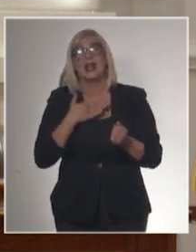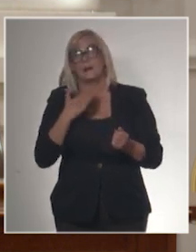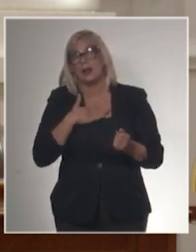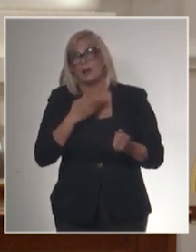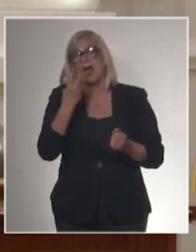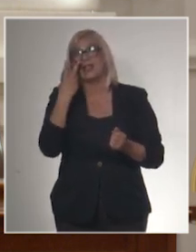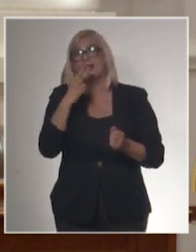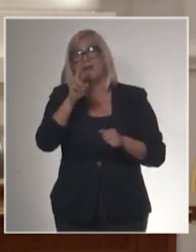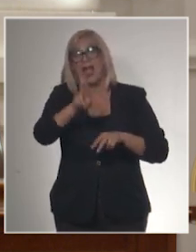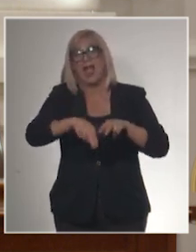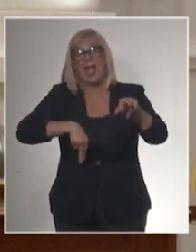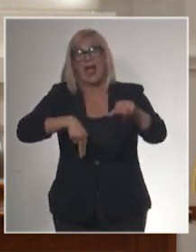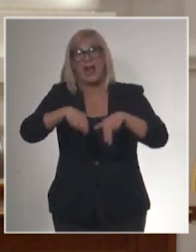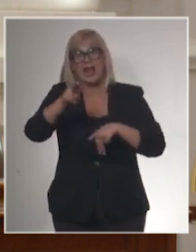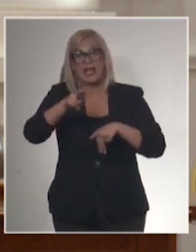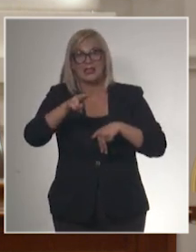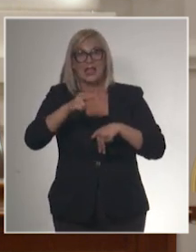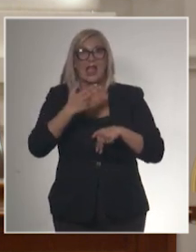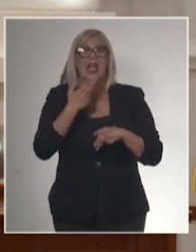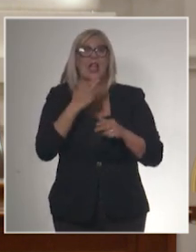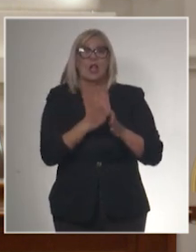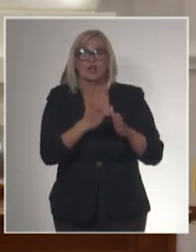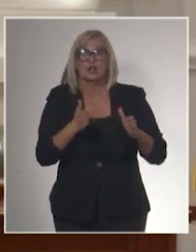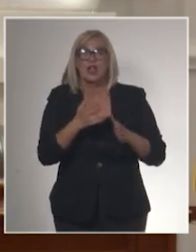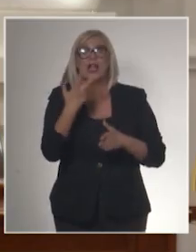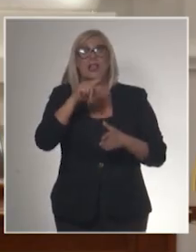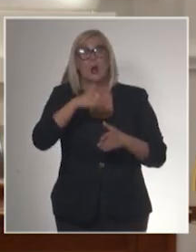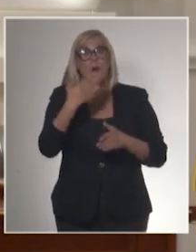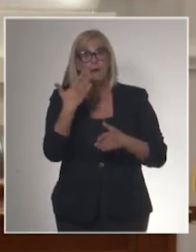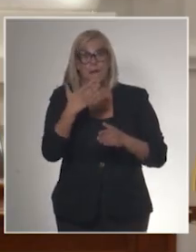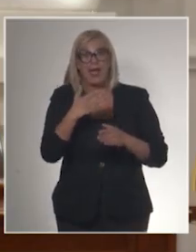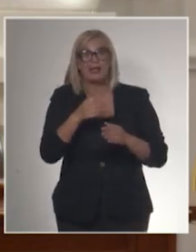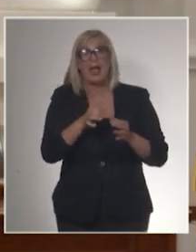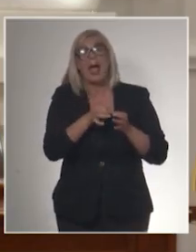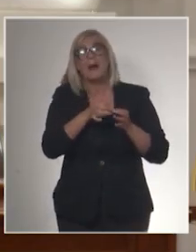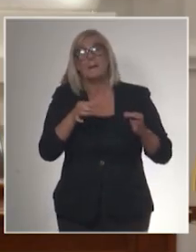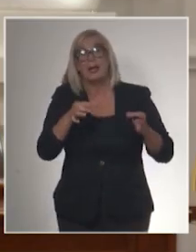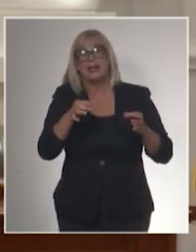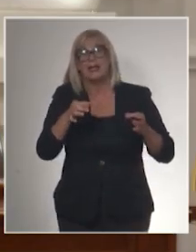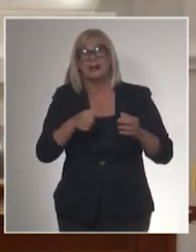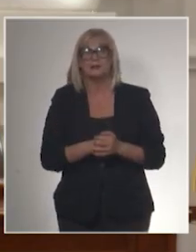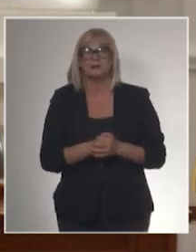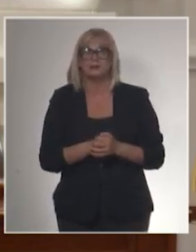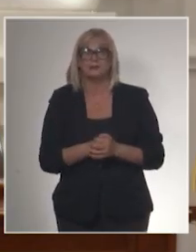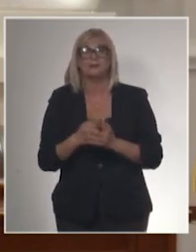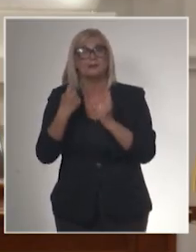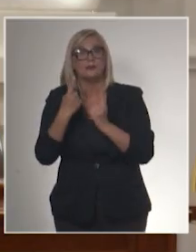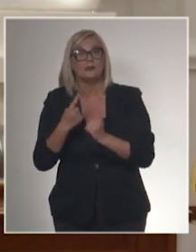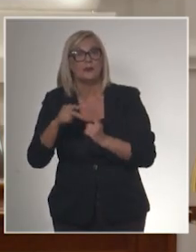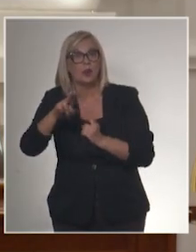по две ленти со ширина од 3,5 метри и зауставна